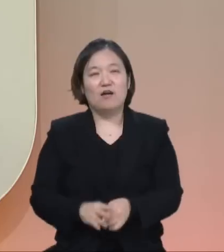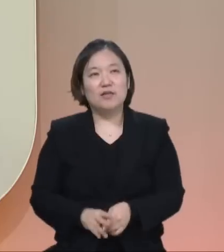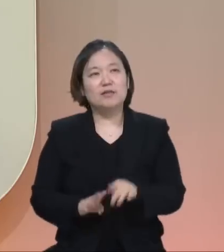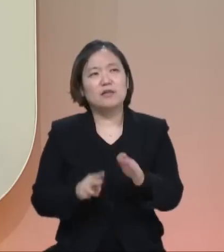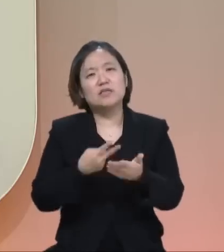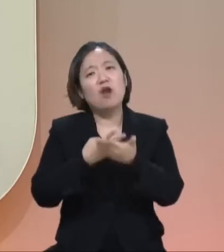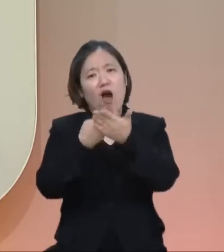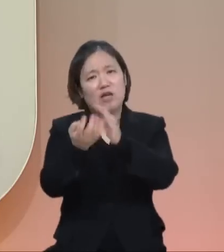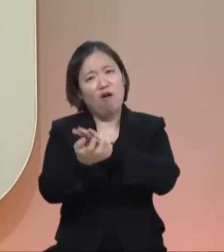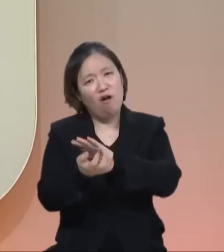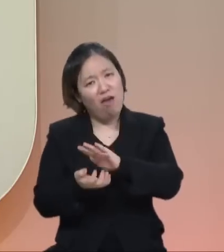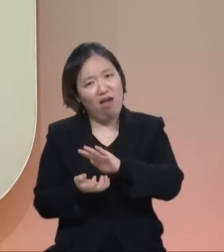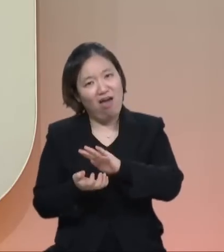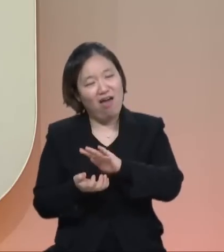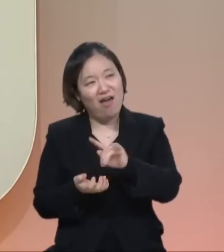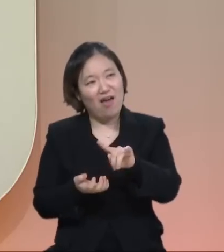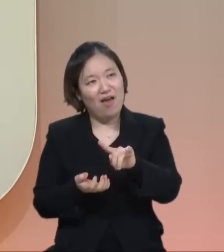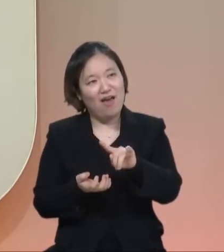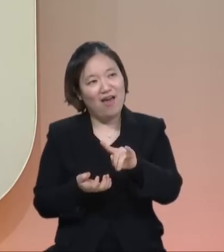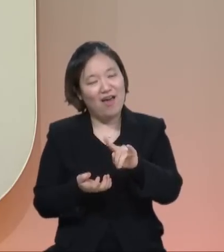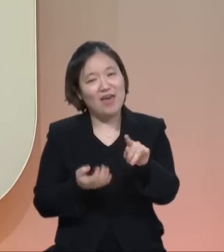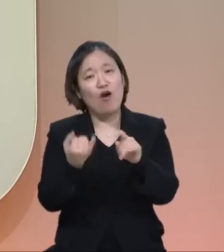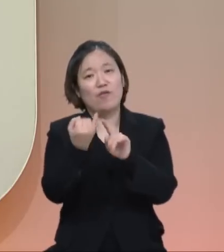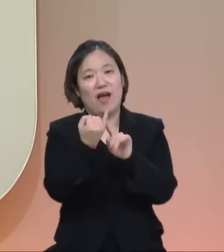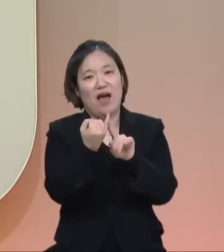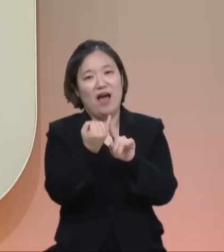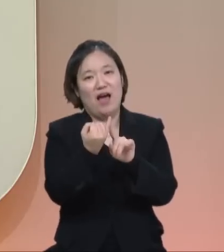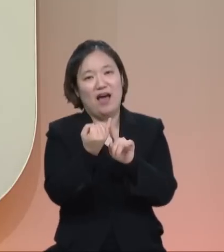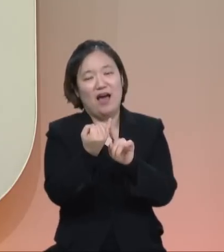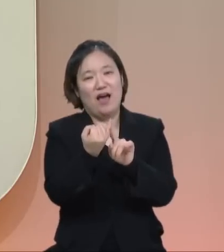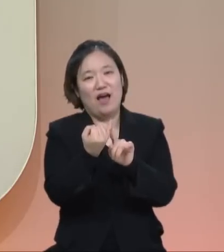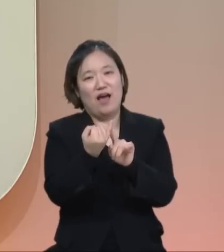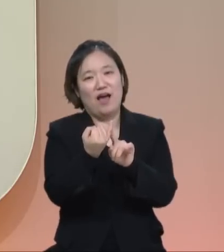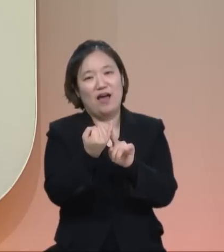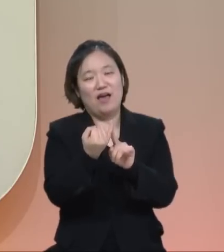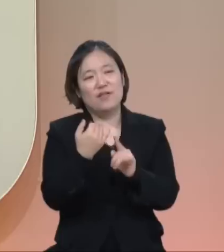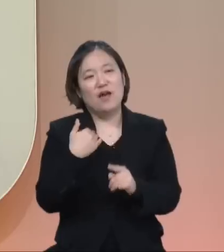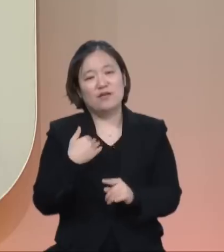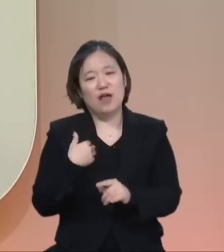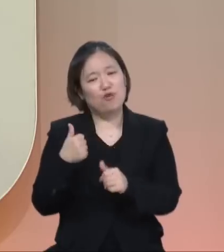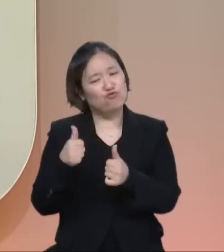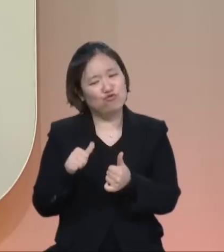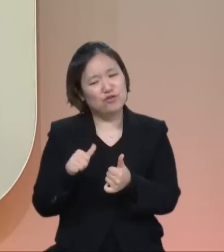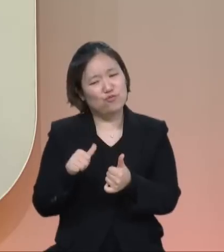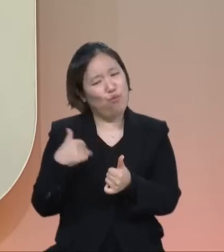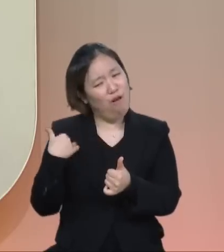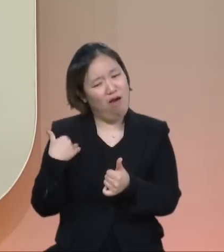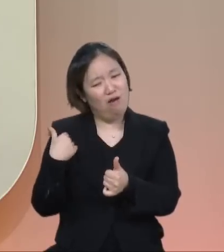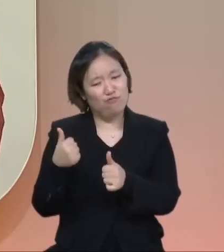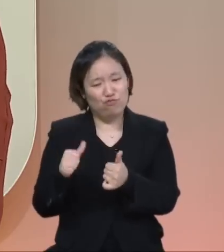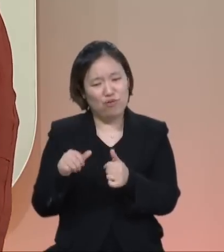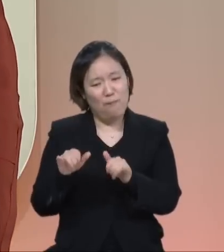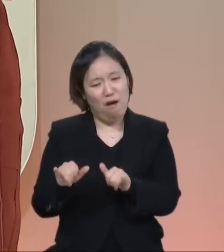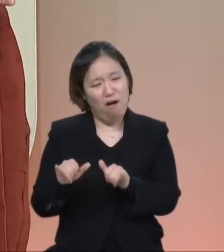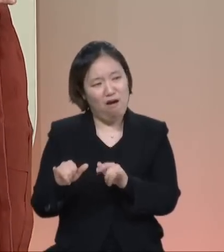직전에 보살님이 그래도 혹시 모르니까 혹시 모르니까